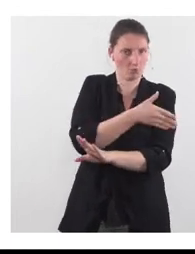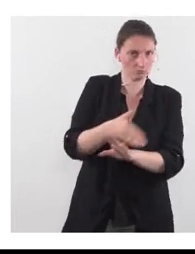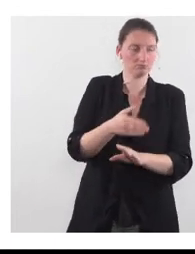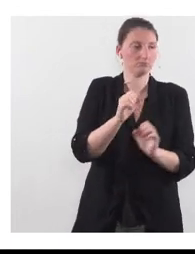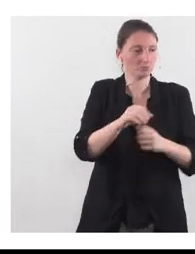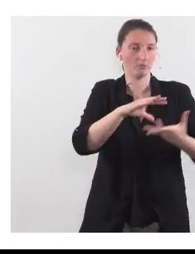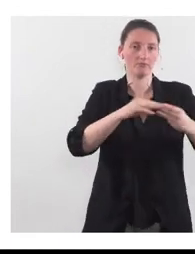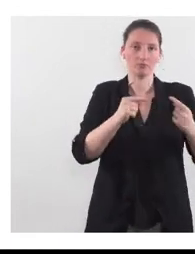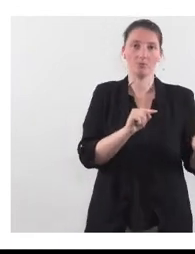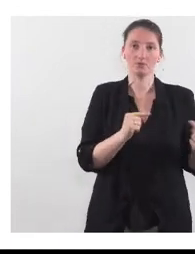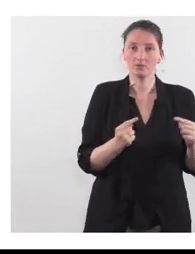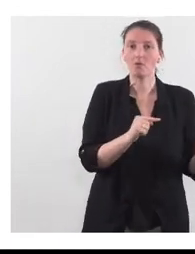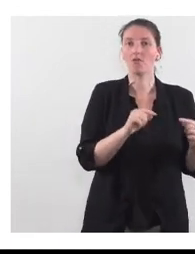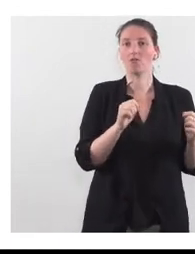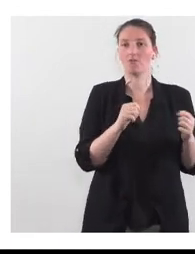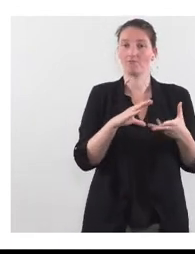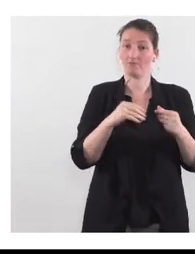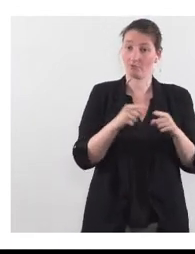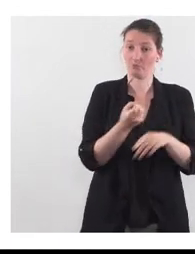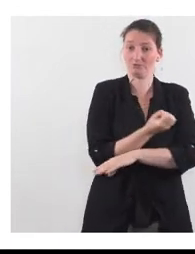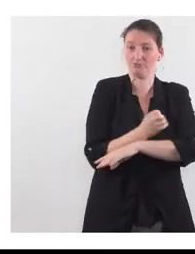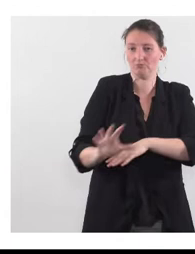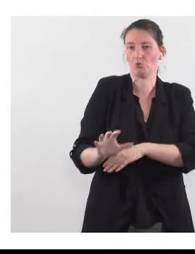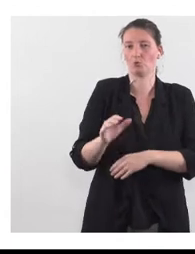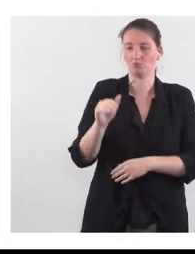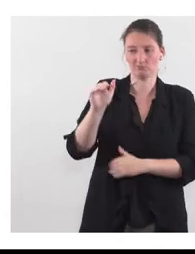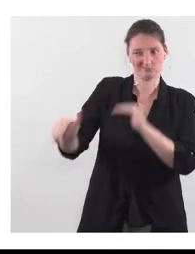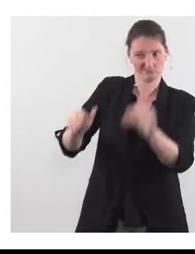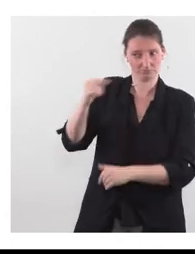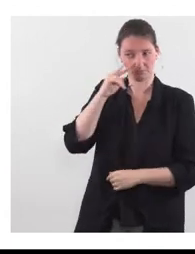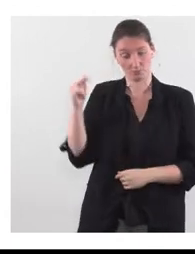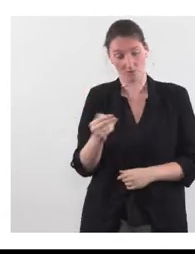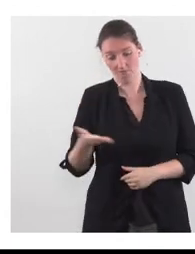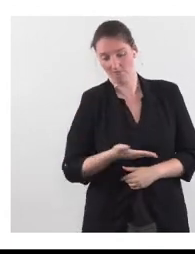nous avons beaucoup de publicité, de couverture médiatique.